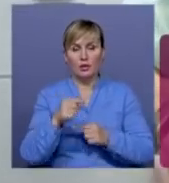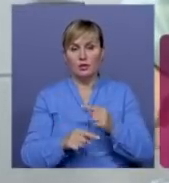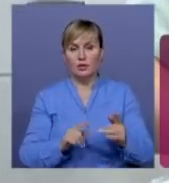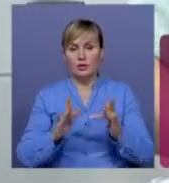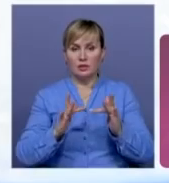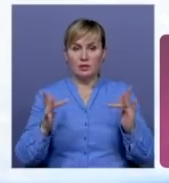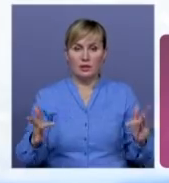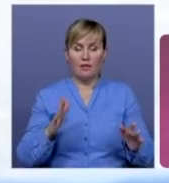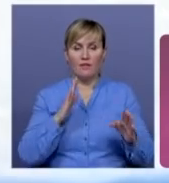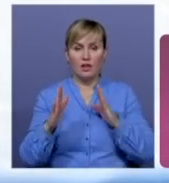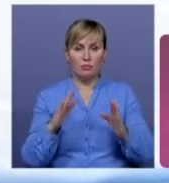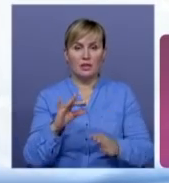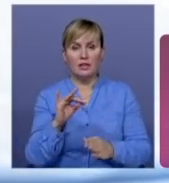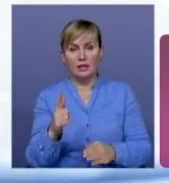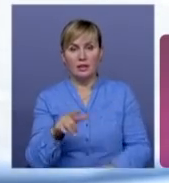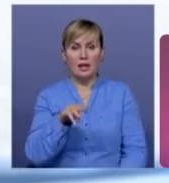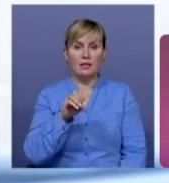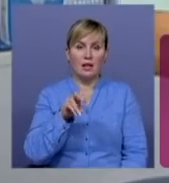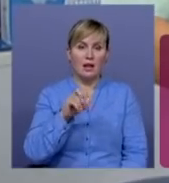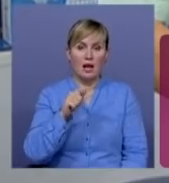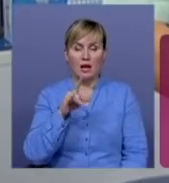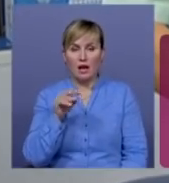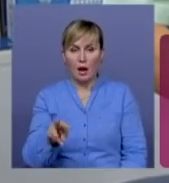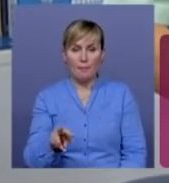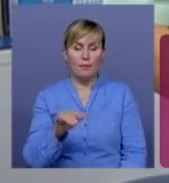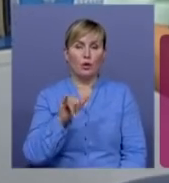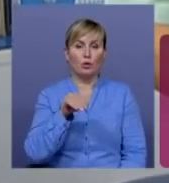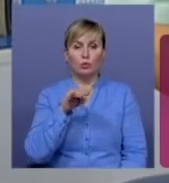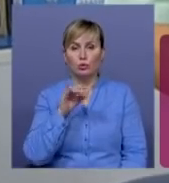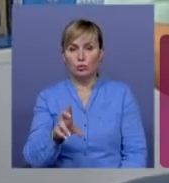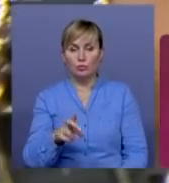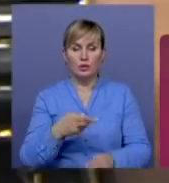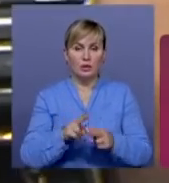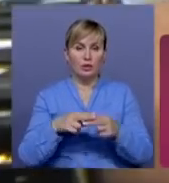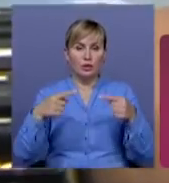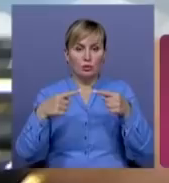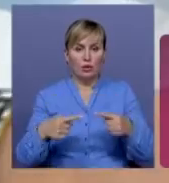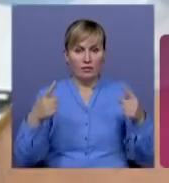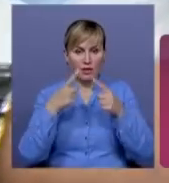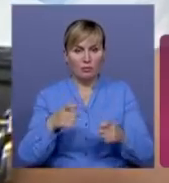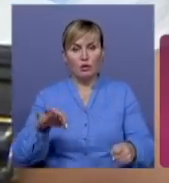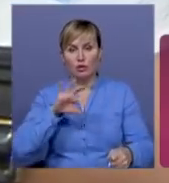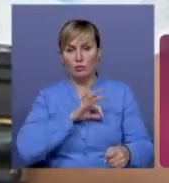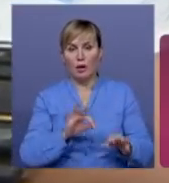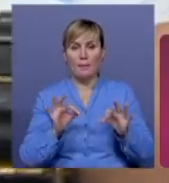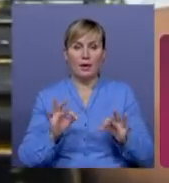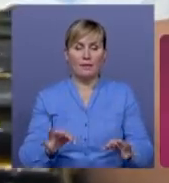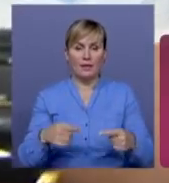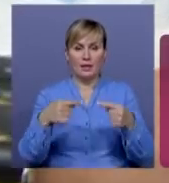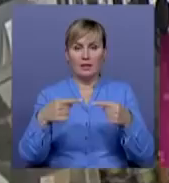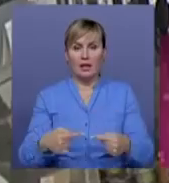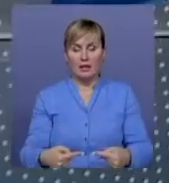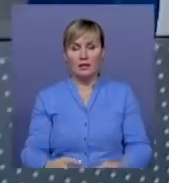социальные сети Facebook, Instagram, Telegram и YouTube. Призываем использовать только достоверные сведения, используя правдивые данные.